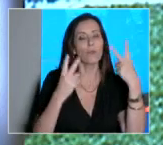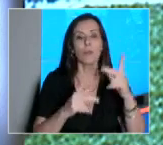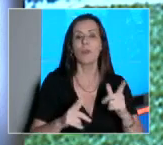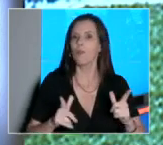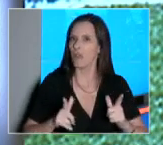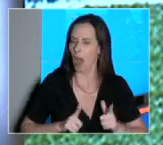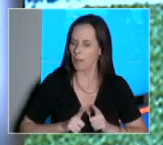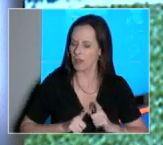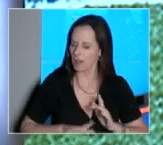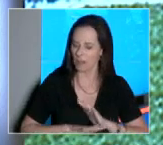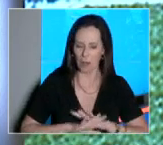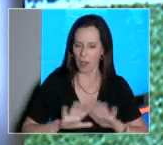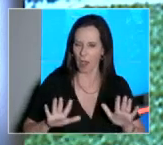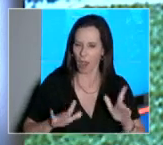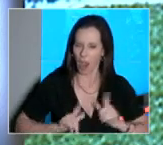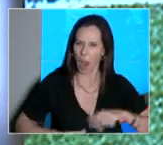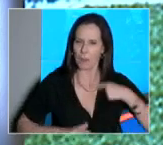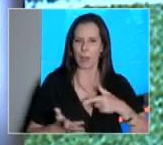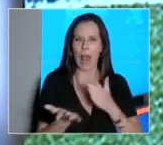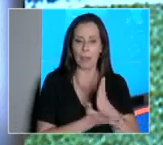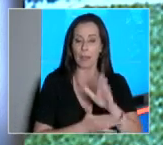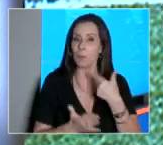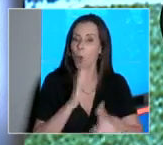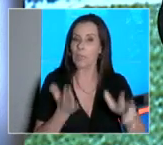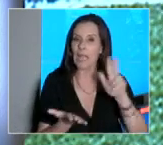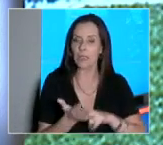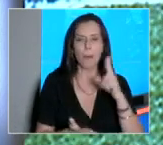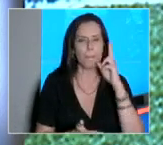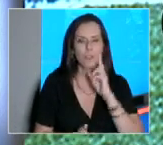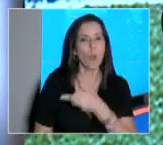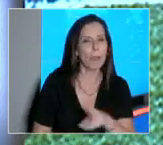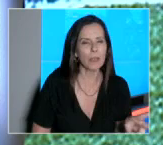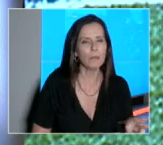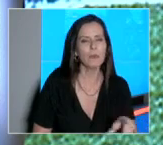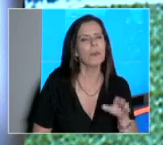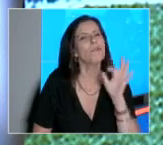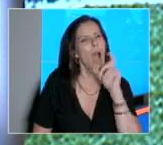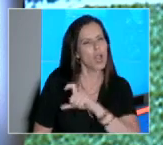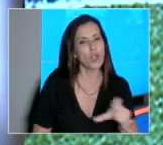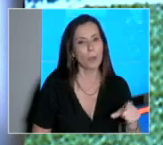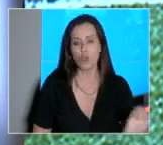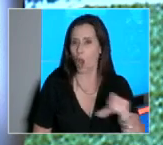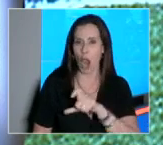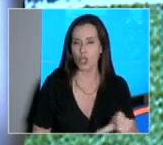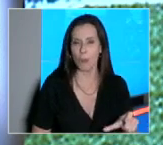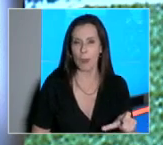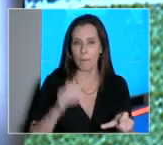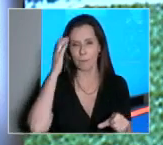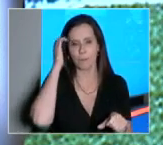והמתנה בלתי נסבלת לאמת. גם אי הצדק של ביזוי החללים וההאשמה שהיו אשמים